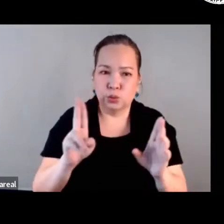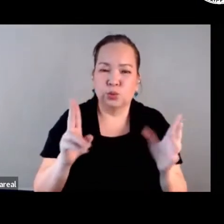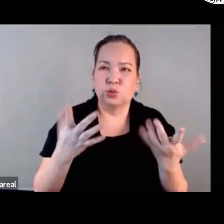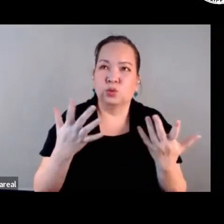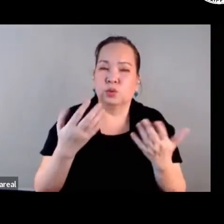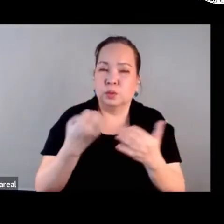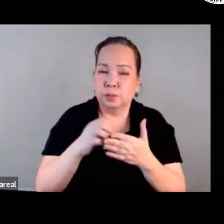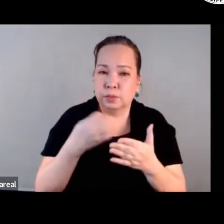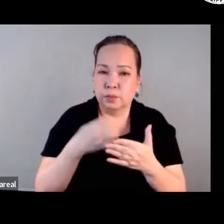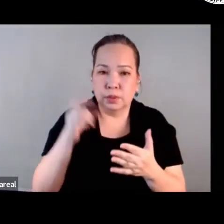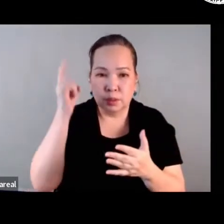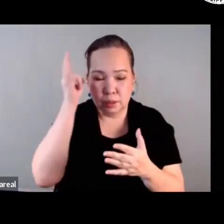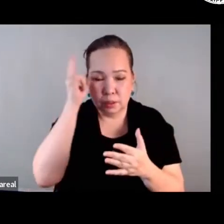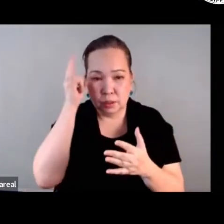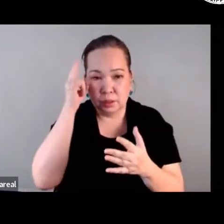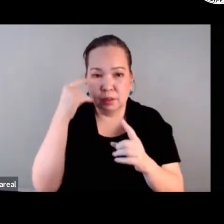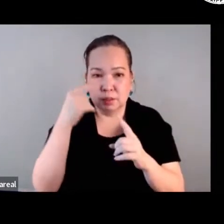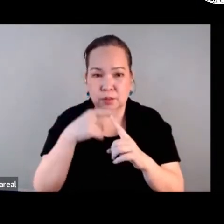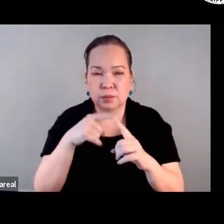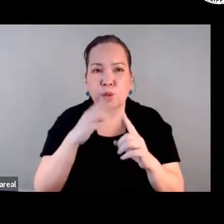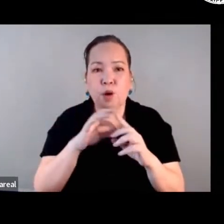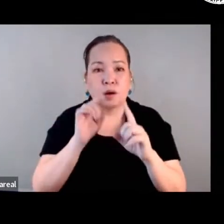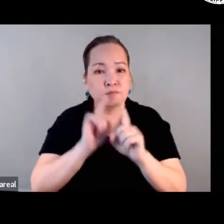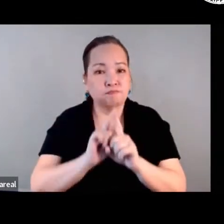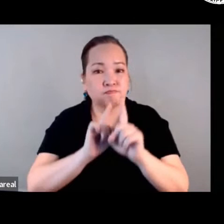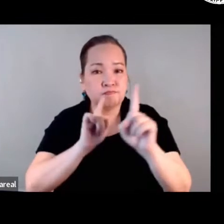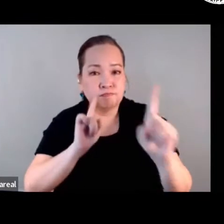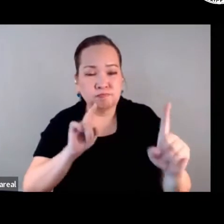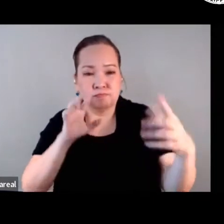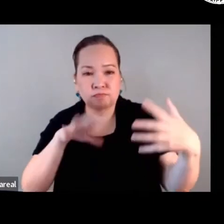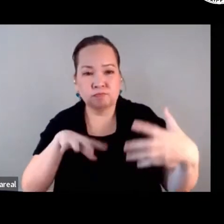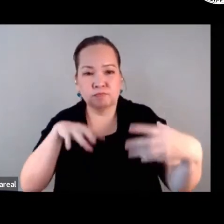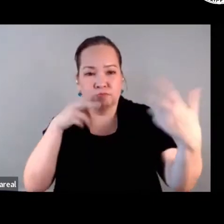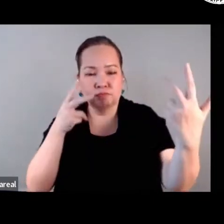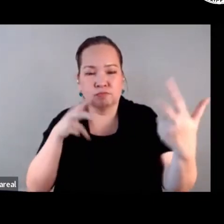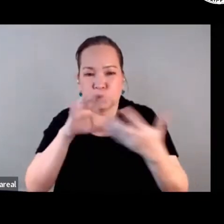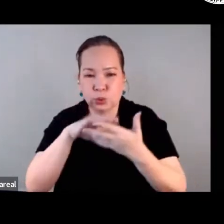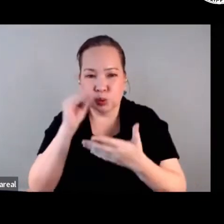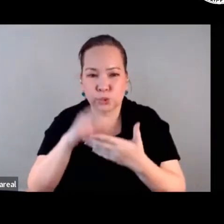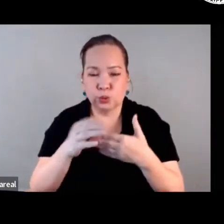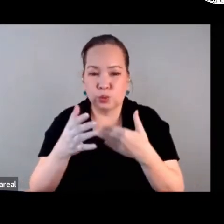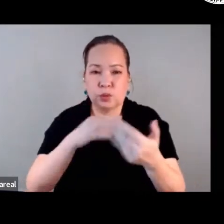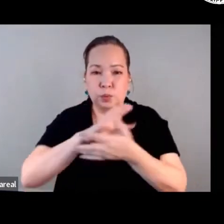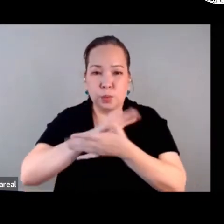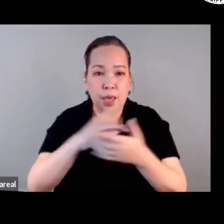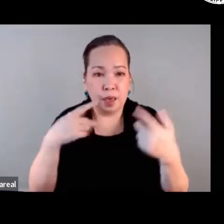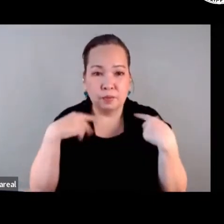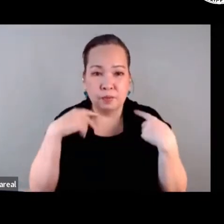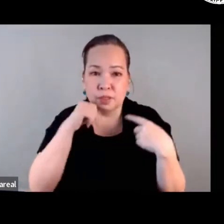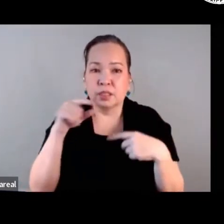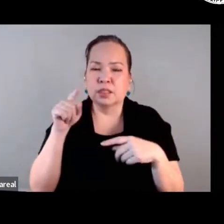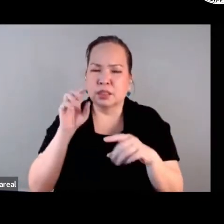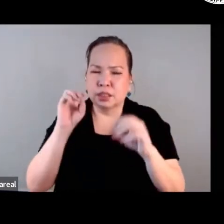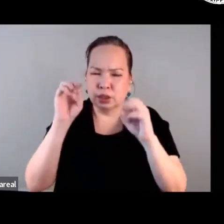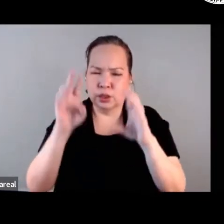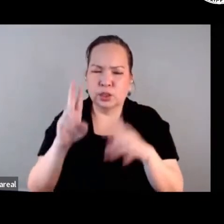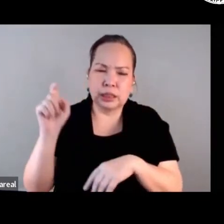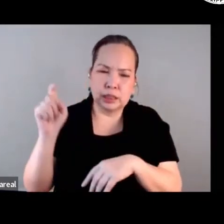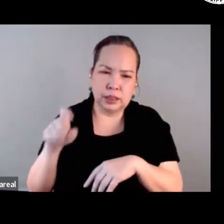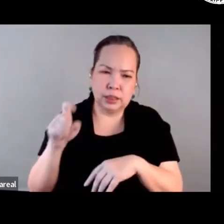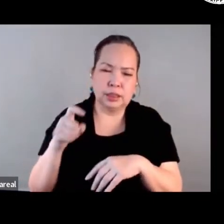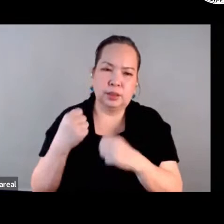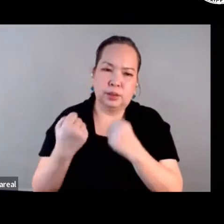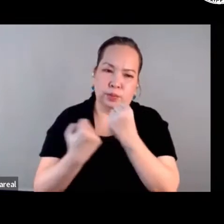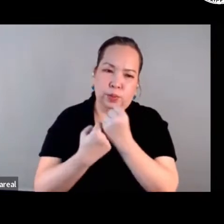teacher. Distance learning man yan o hindi, may pandemic o wala, kailangan po ng ating mga teachers ang internet and